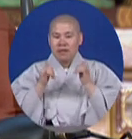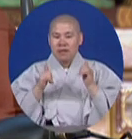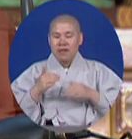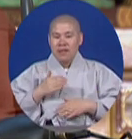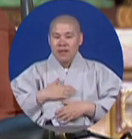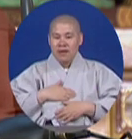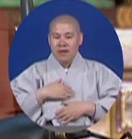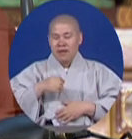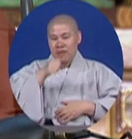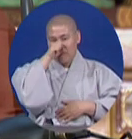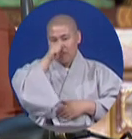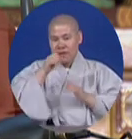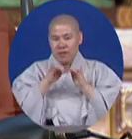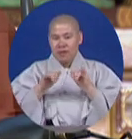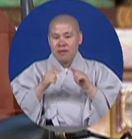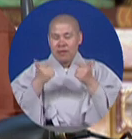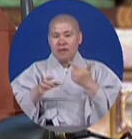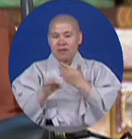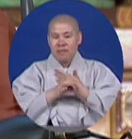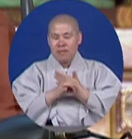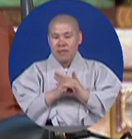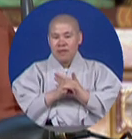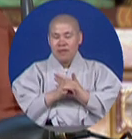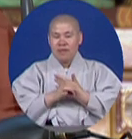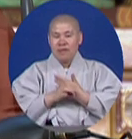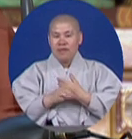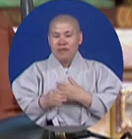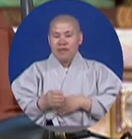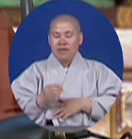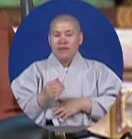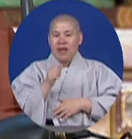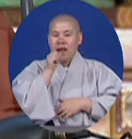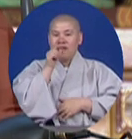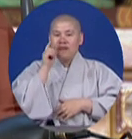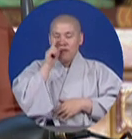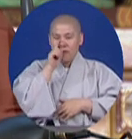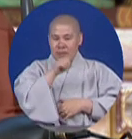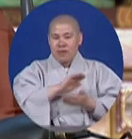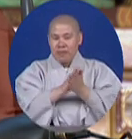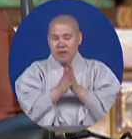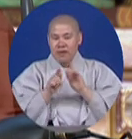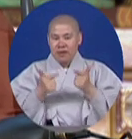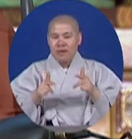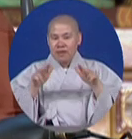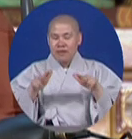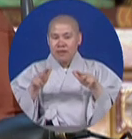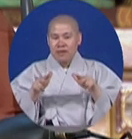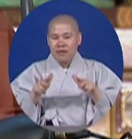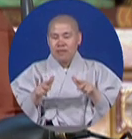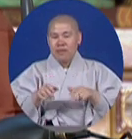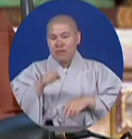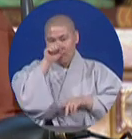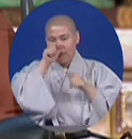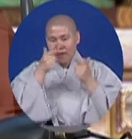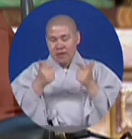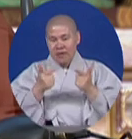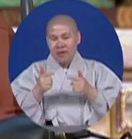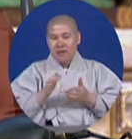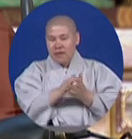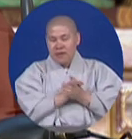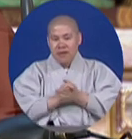나하고 좋았던 사람이 아니면 절대 나빠질 수가 없어요. 그럼 지금 사이 나쁜 사람은 과거에 전부